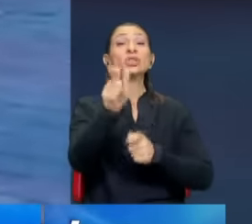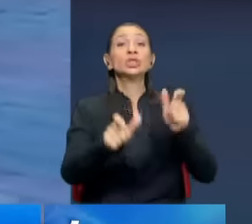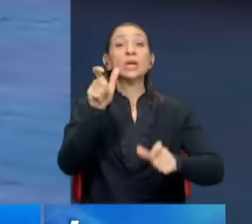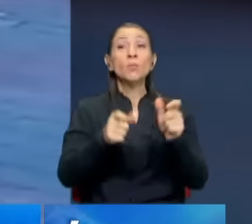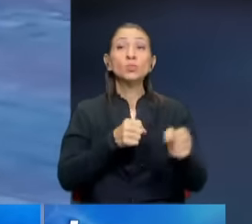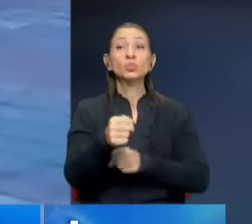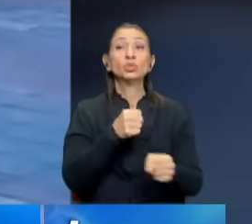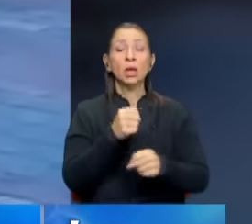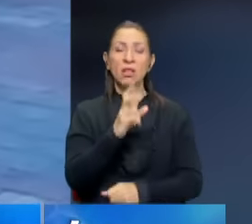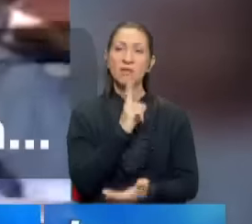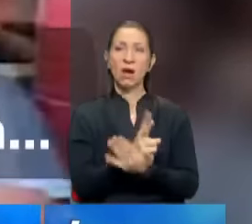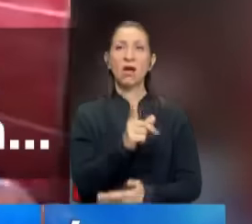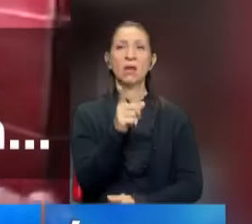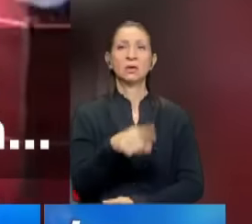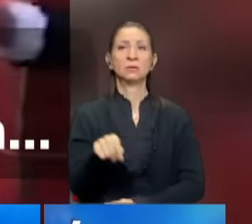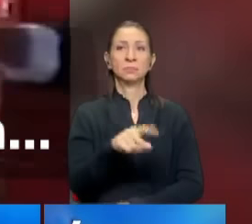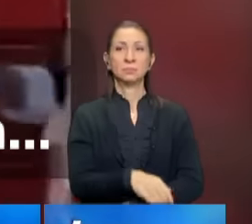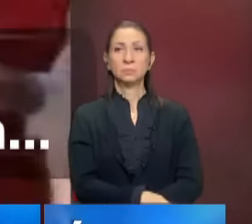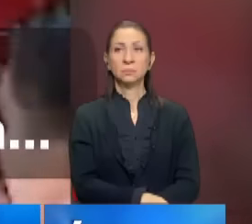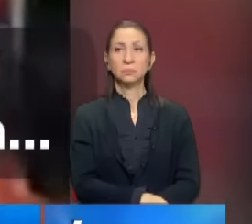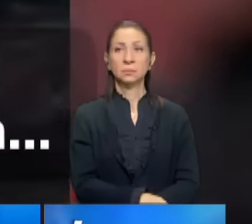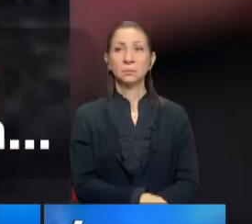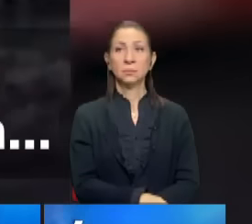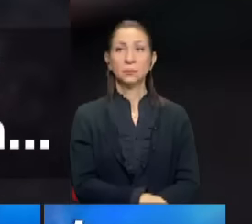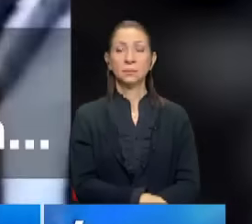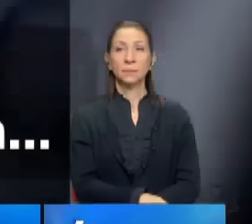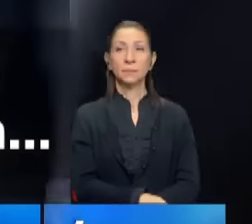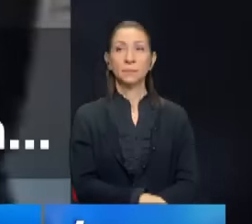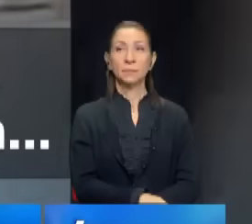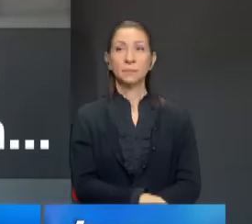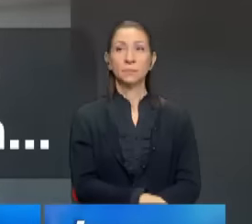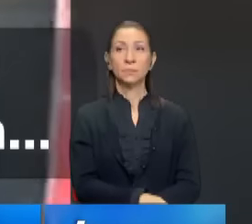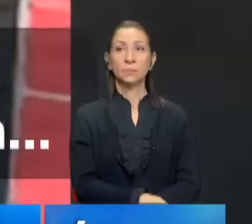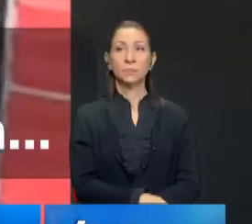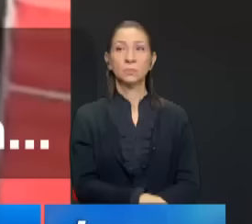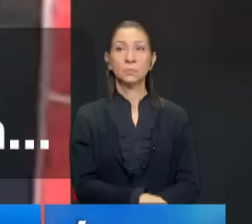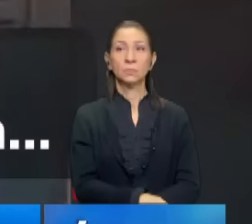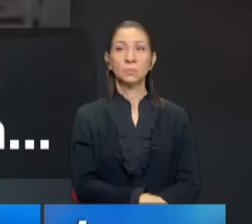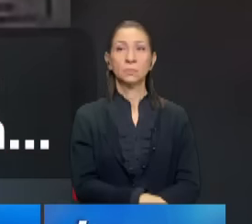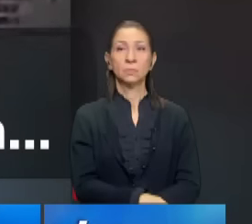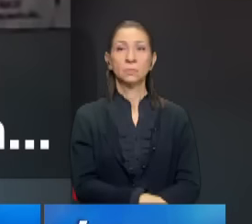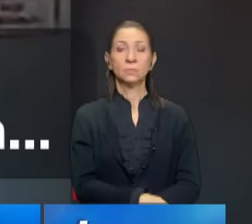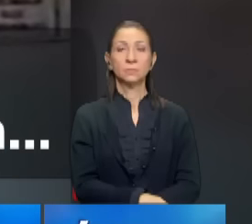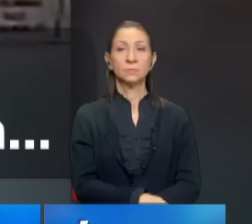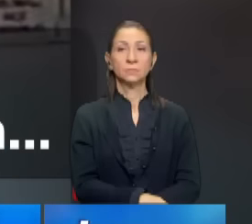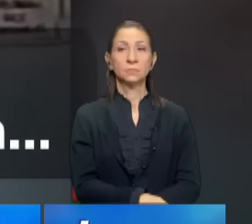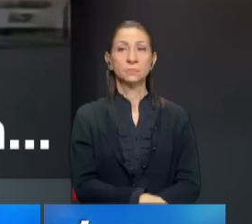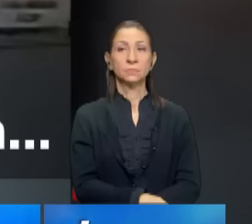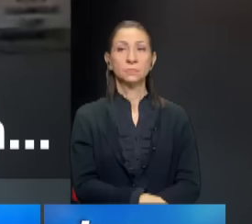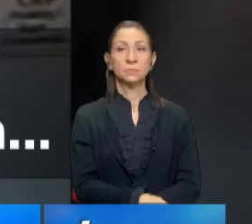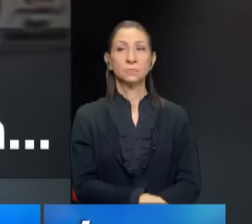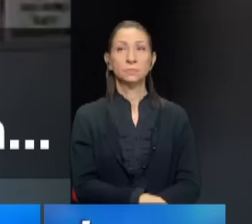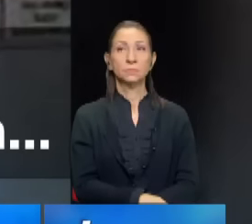çalışanları mücadelede kararlı. Her şeyin telafisi olur, emeğin telafisi olmaz, aşın telafisi